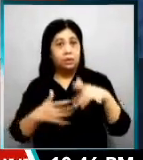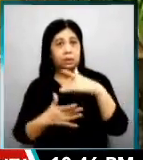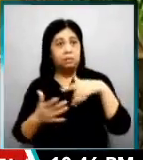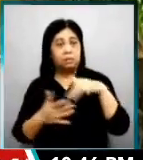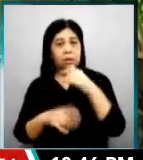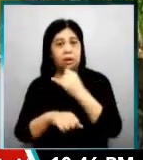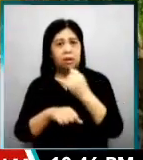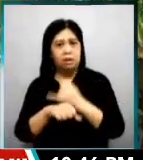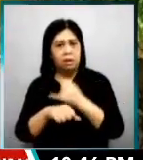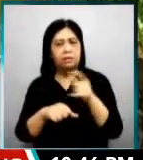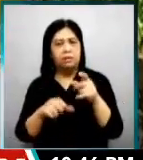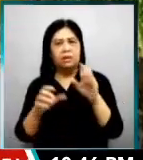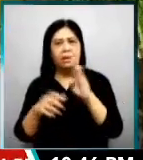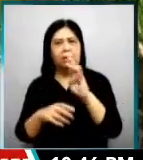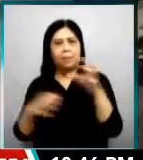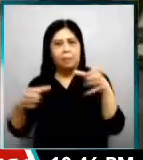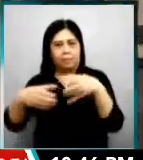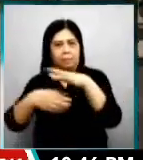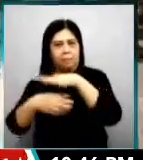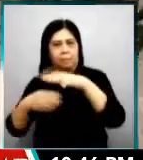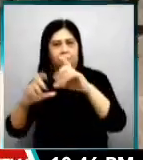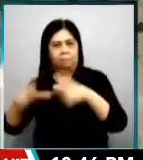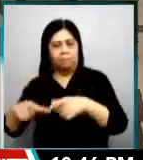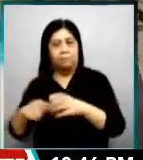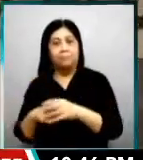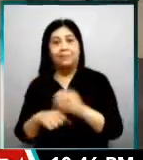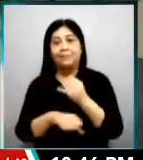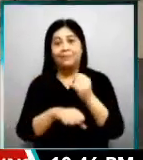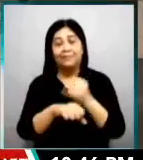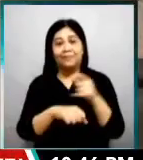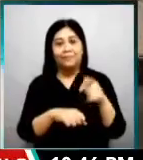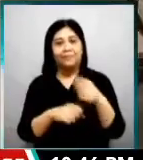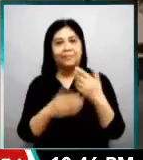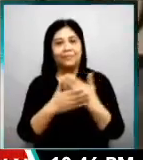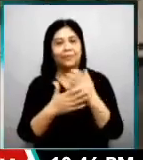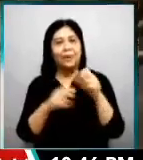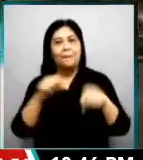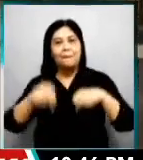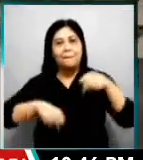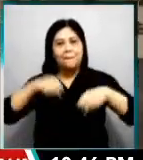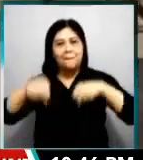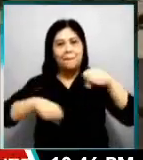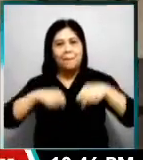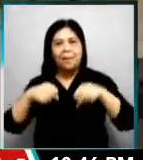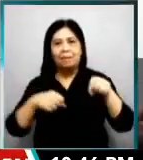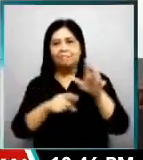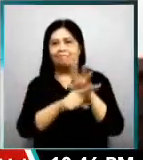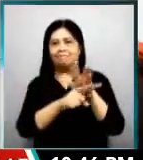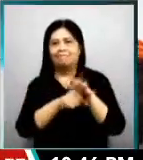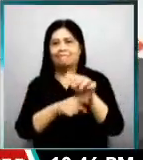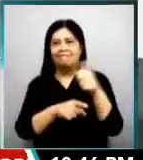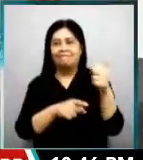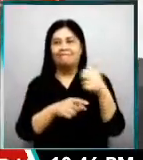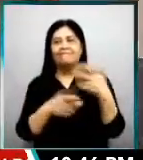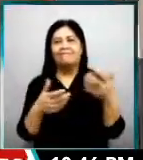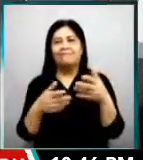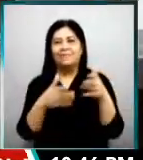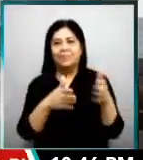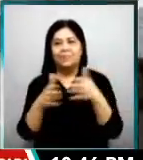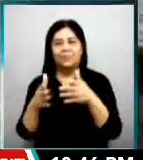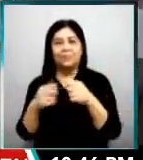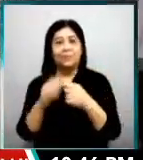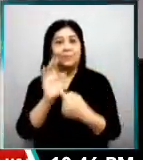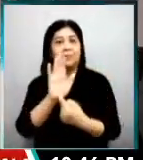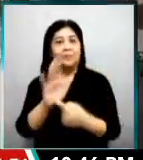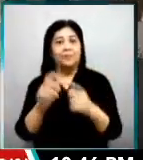sila. Sa New Coast naman ang isla, ang bagong bike trail ang isa sa alternatibong atraksyon. Tampok dito ang keyhole